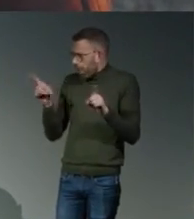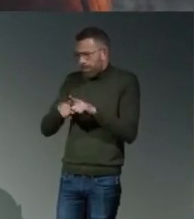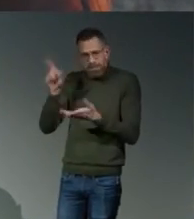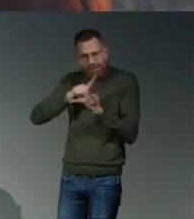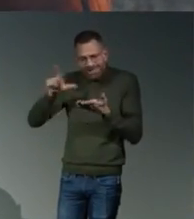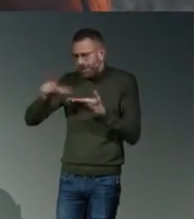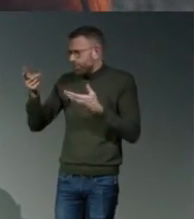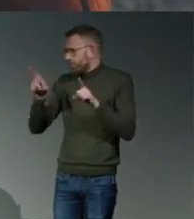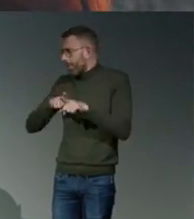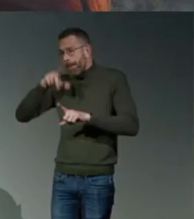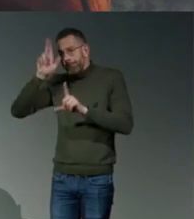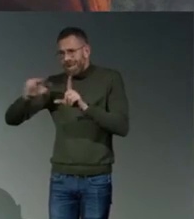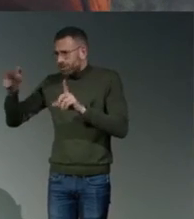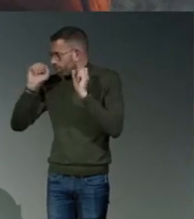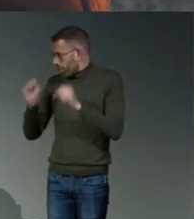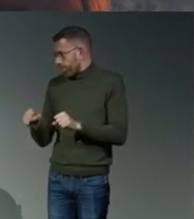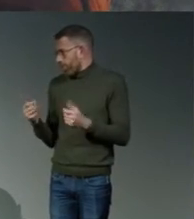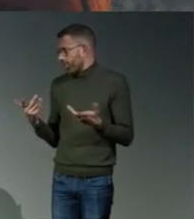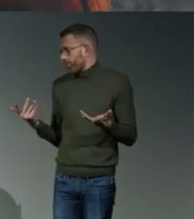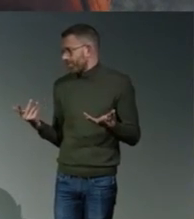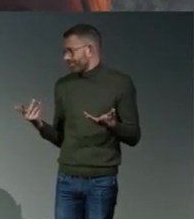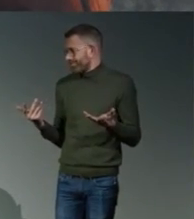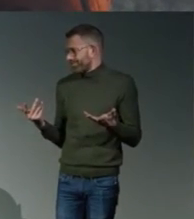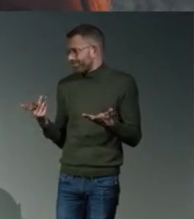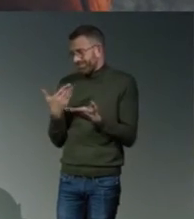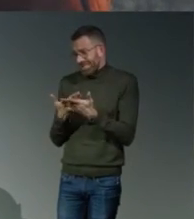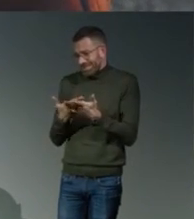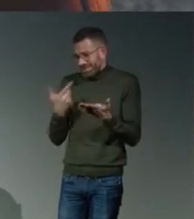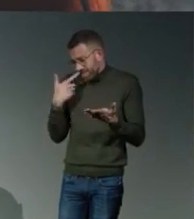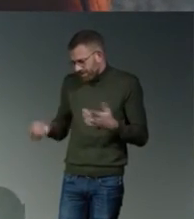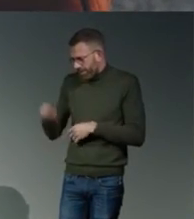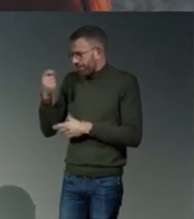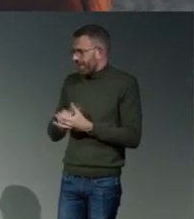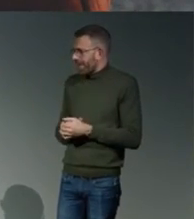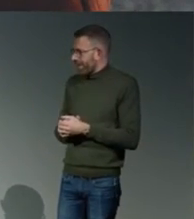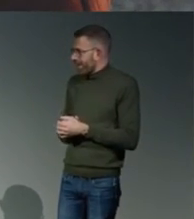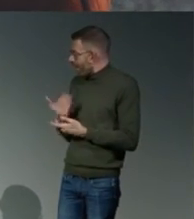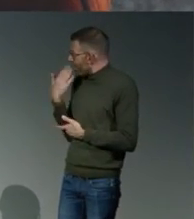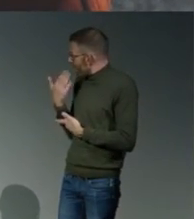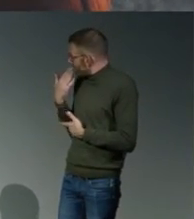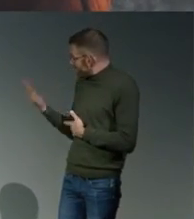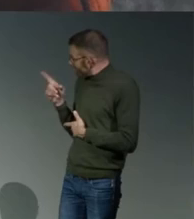littérature ou la peinture ou autre chose. Mais c'est du travail d'éducation. Vous y